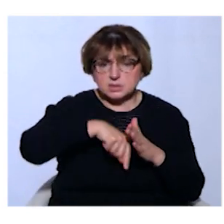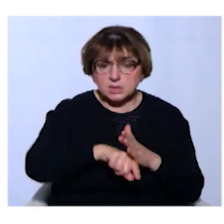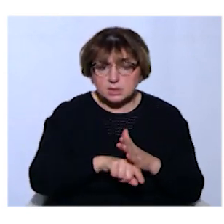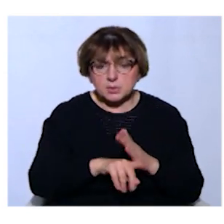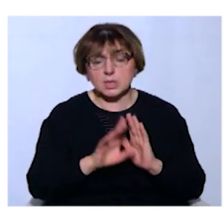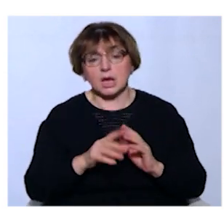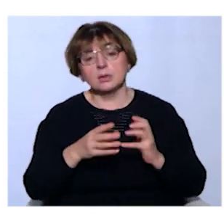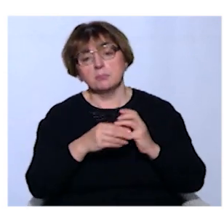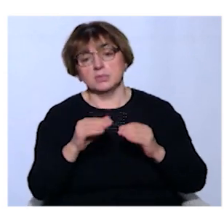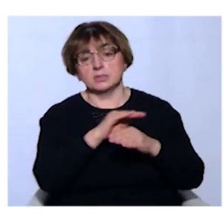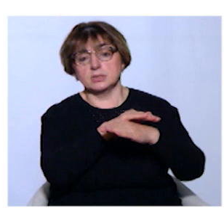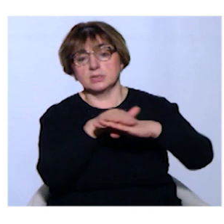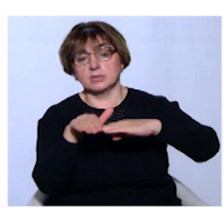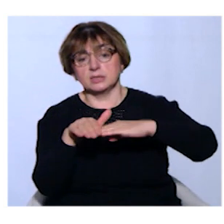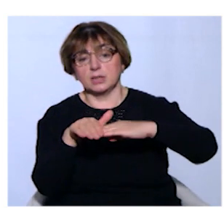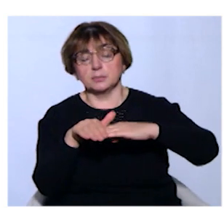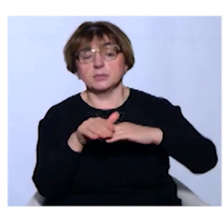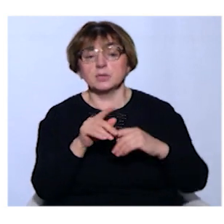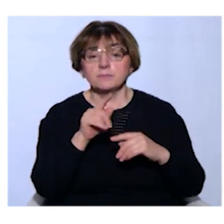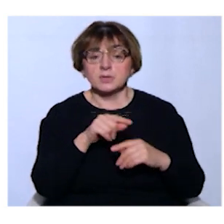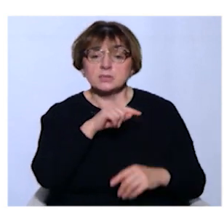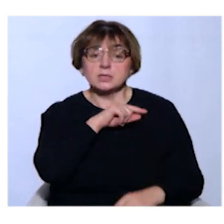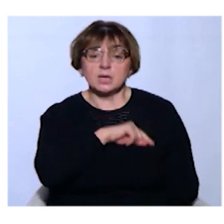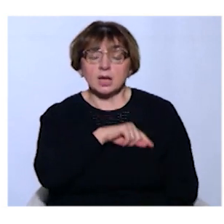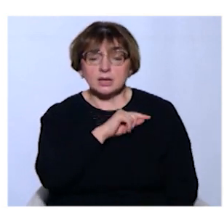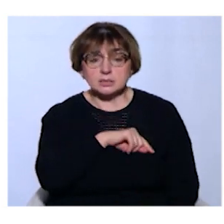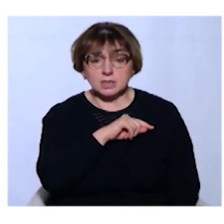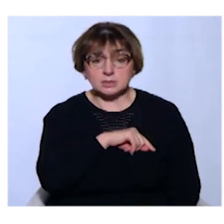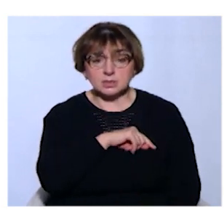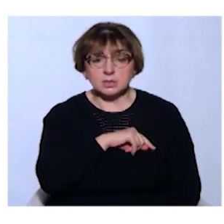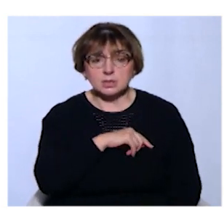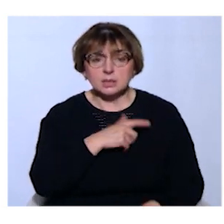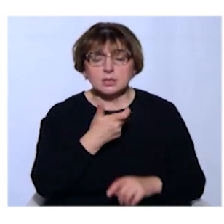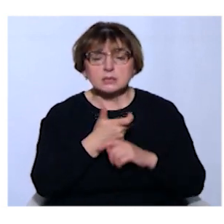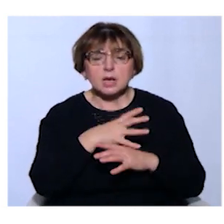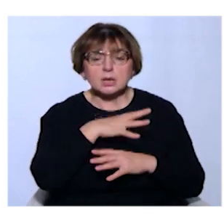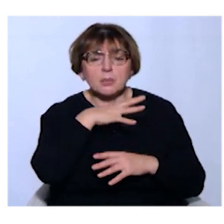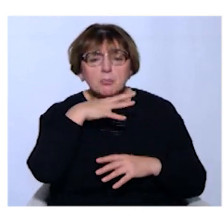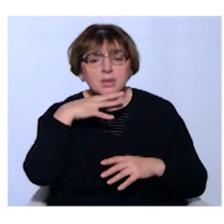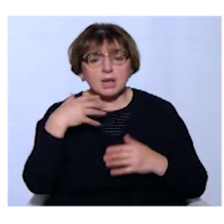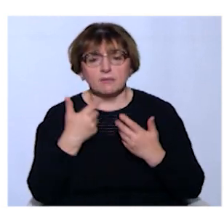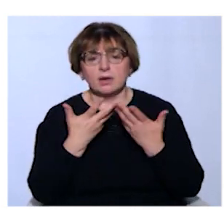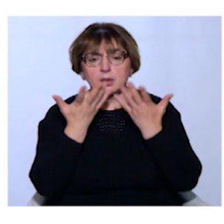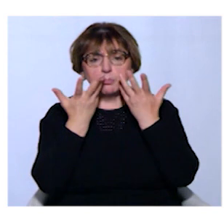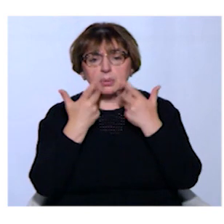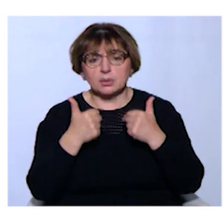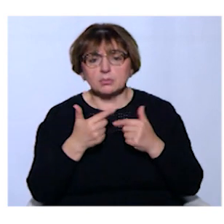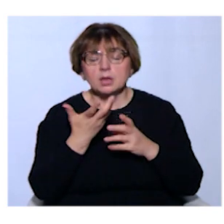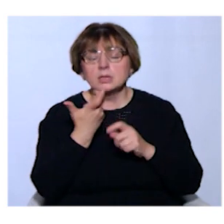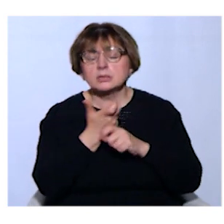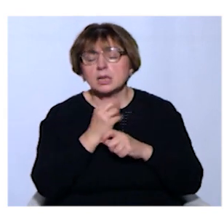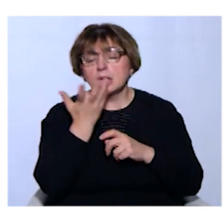მის ზედაპირზე. ისინი ხასიათდებიან დიდი მრავალფეროვნებით, ულამაზესი